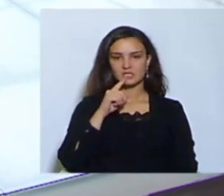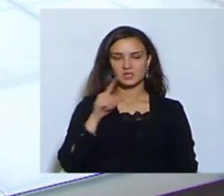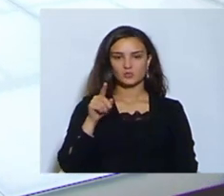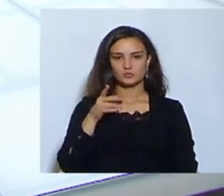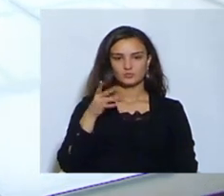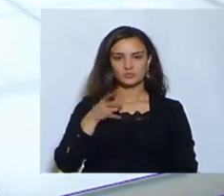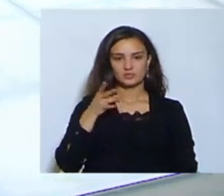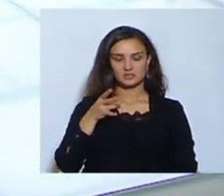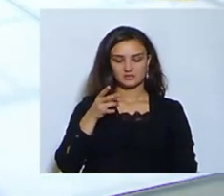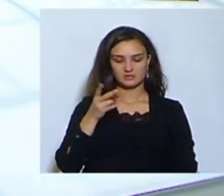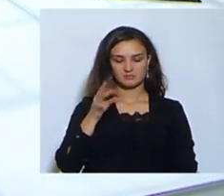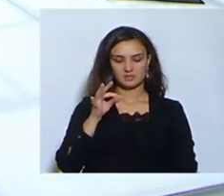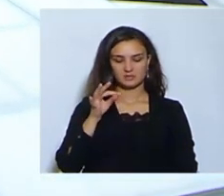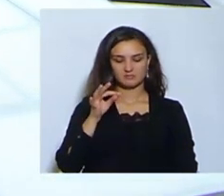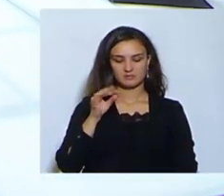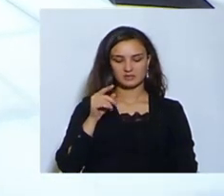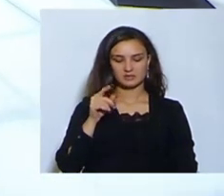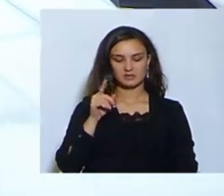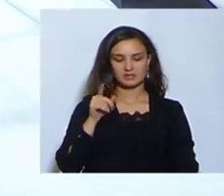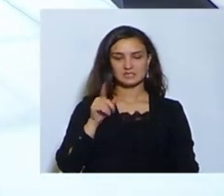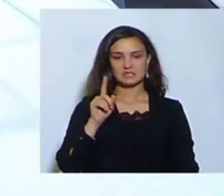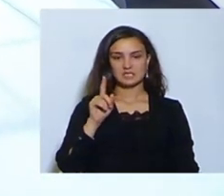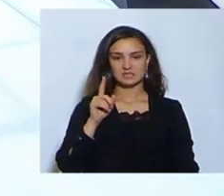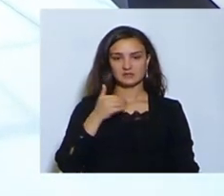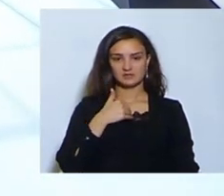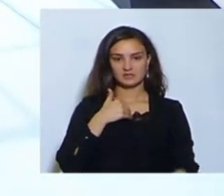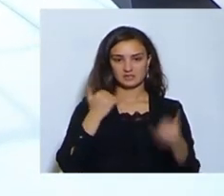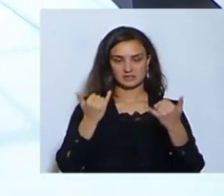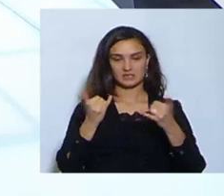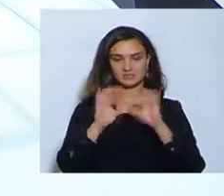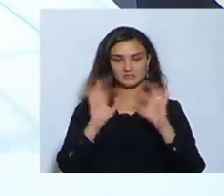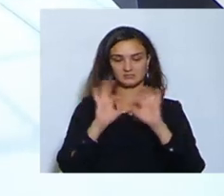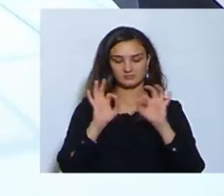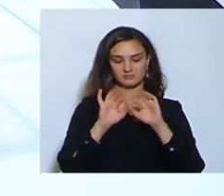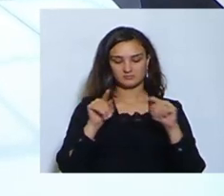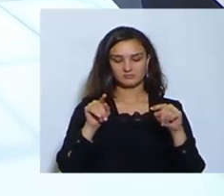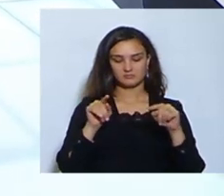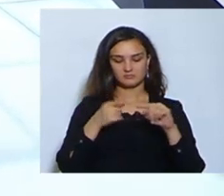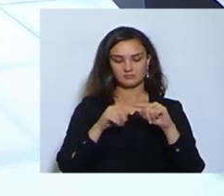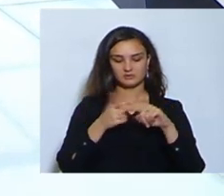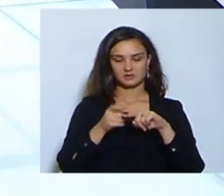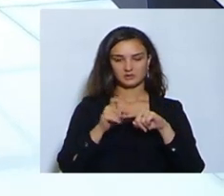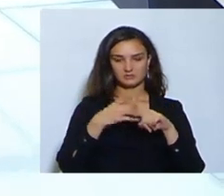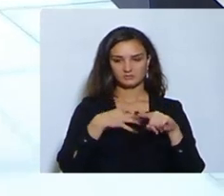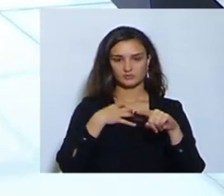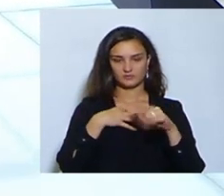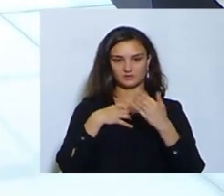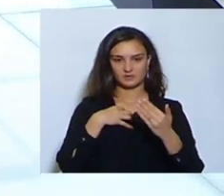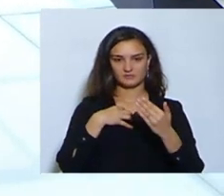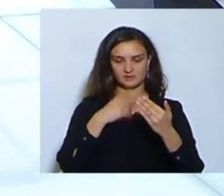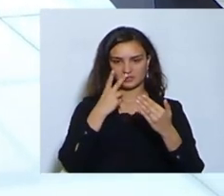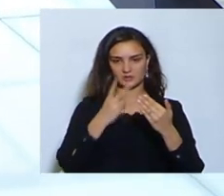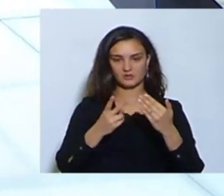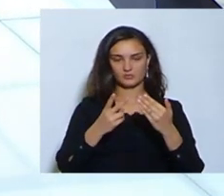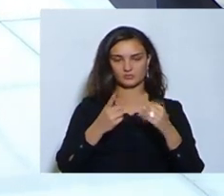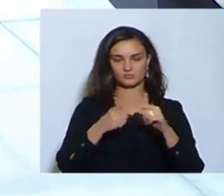განსაკუთრებული სინაზე კვების მიმართ, მაგრამ ის მოწახნაგი, რომელიც გვინდა დღეს წარმოვაჩინოთ, ძალიან მნიშვნელოვანია თქვენც